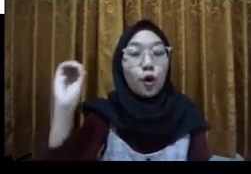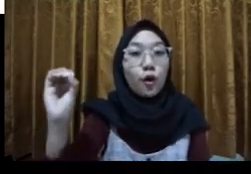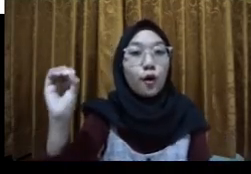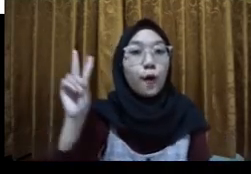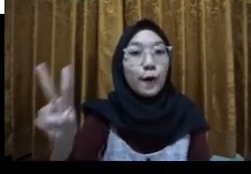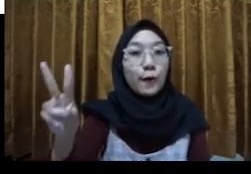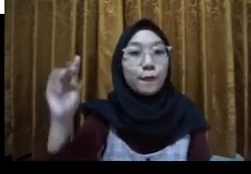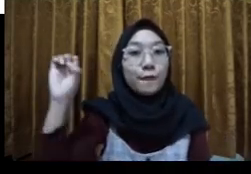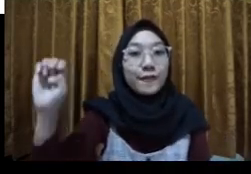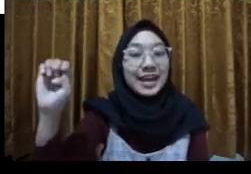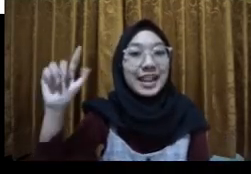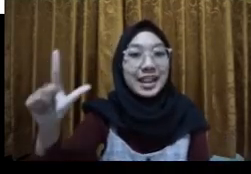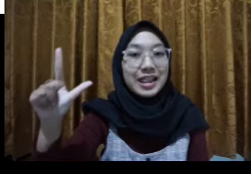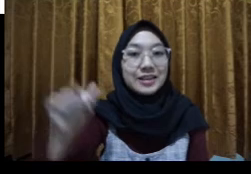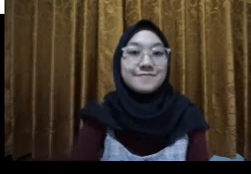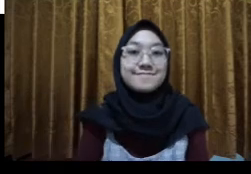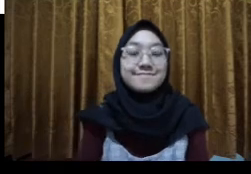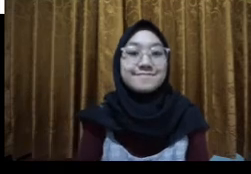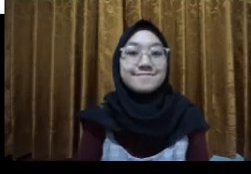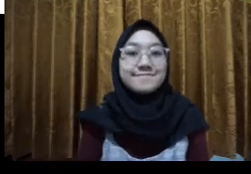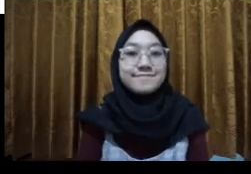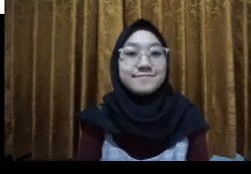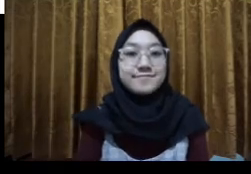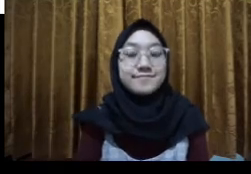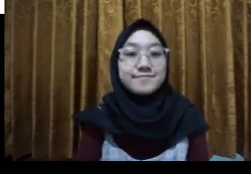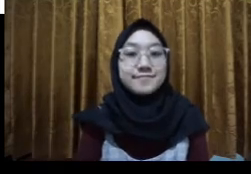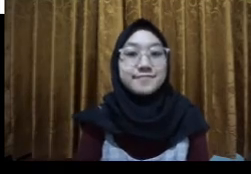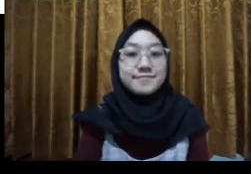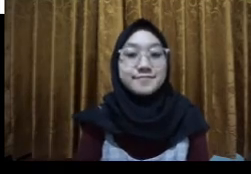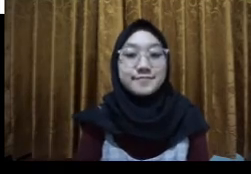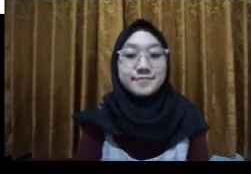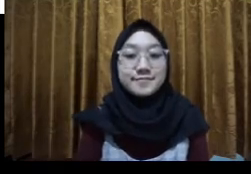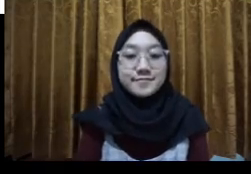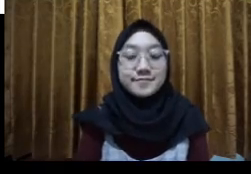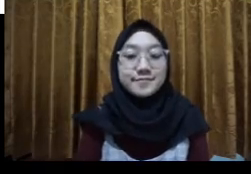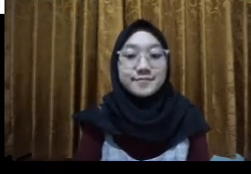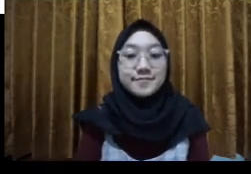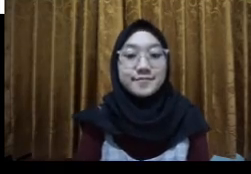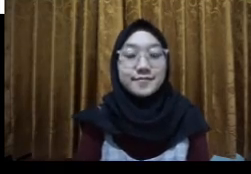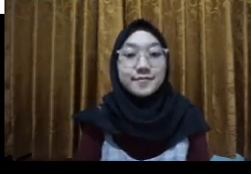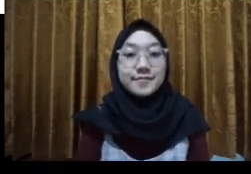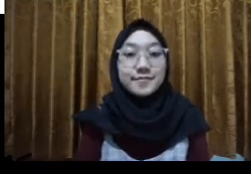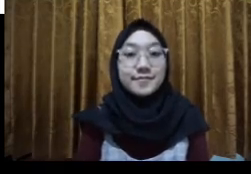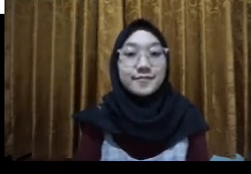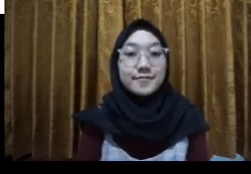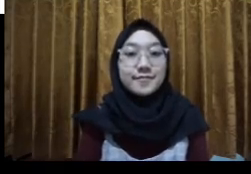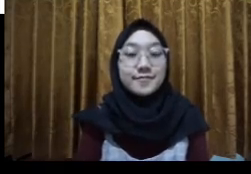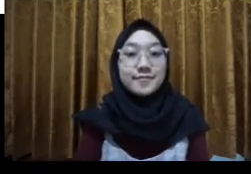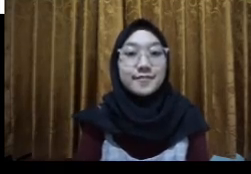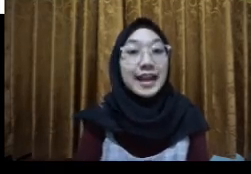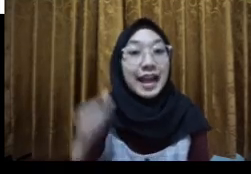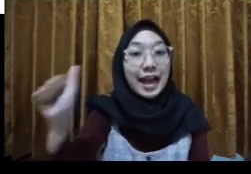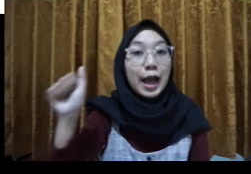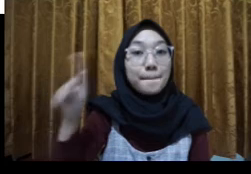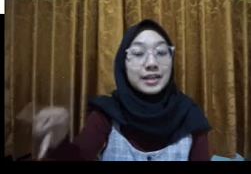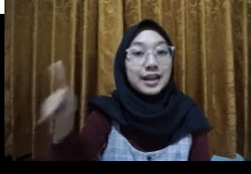Sekarang untuk membacanya, kita harus menekan tombol tab sekali. Tombol tab, Page 1 of 107 nah, anakku hartaku. dia